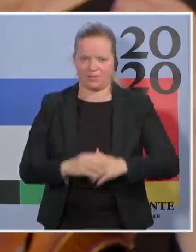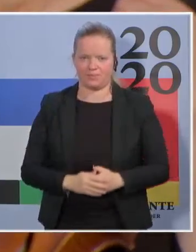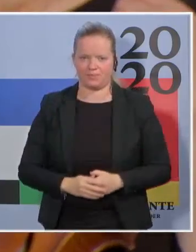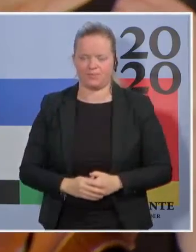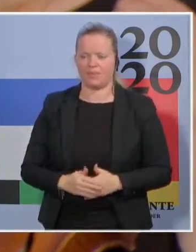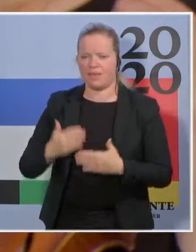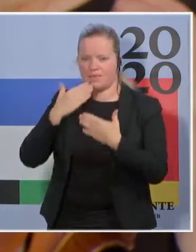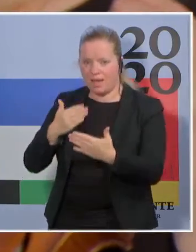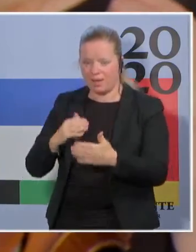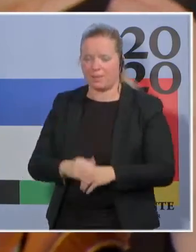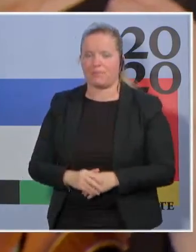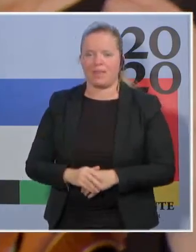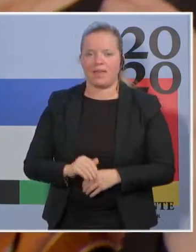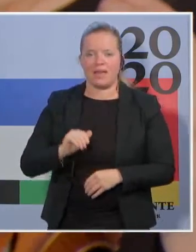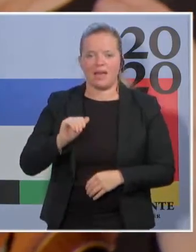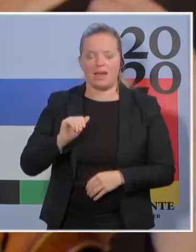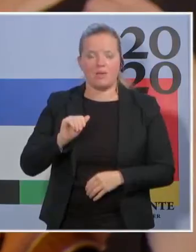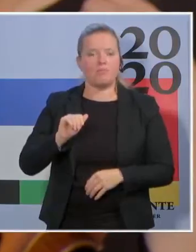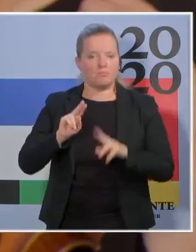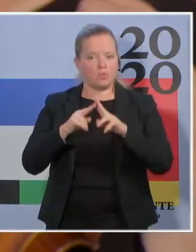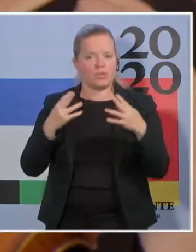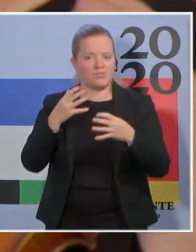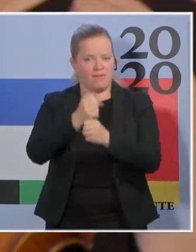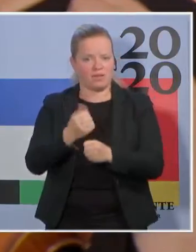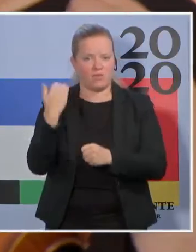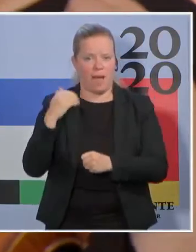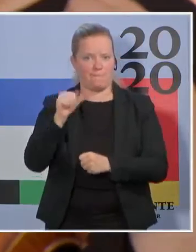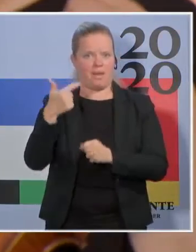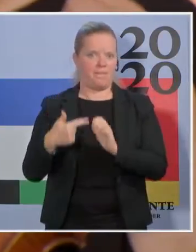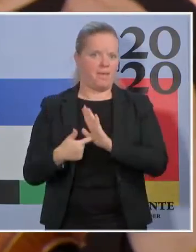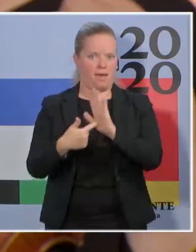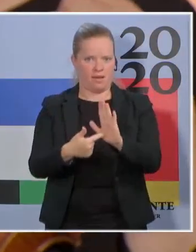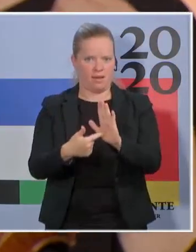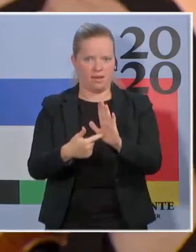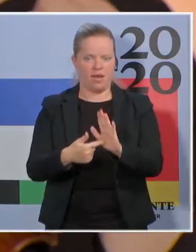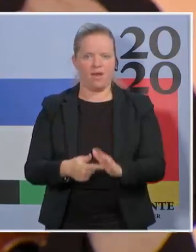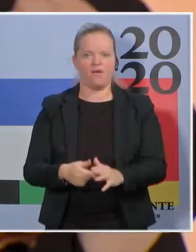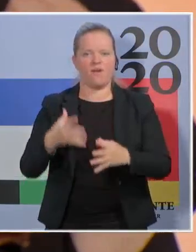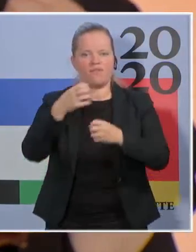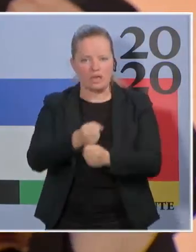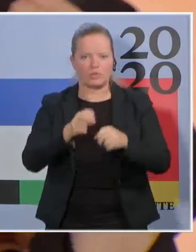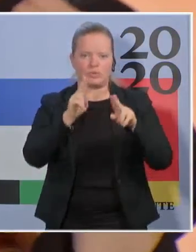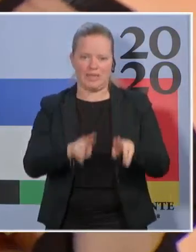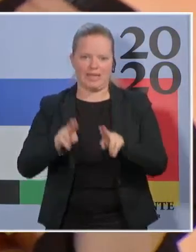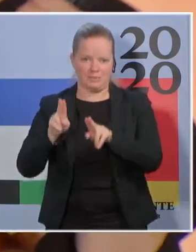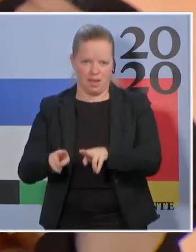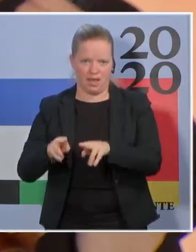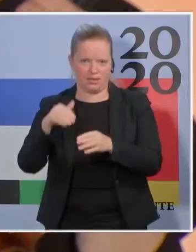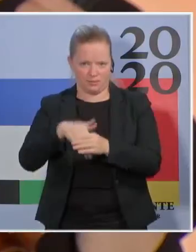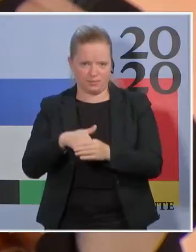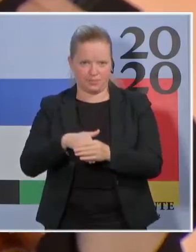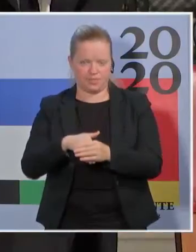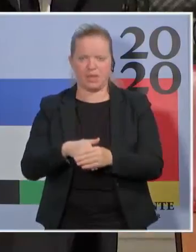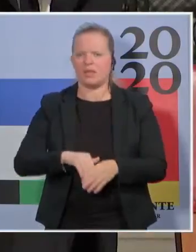österreichische Bundesverfassung hat ja eine Premiere gebracht, die Verfassungsgerichtsbarkeit nämlich. Es ist ja alles andere